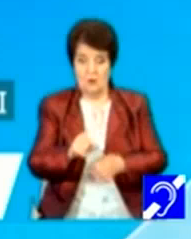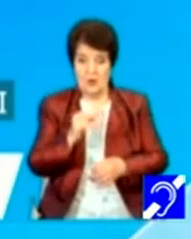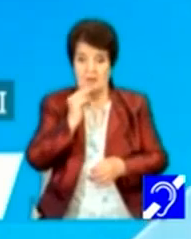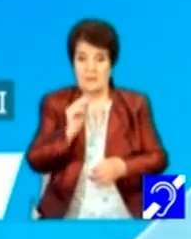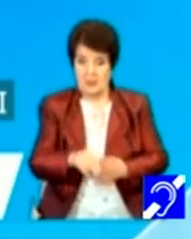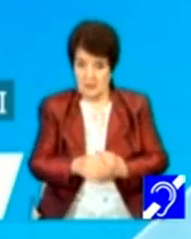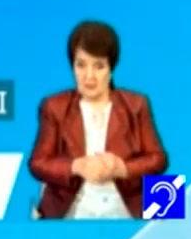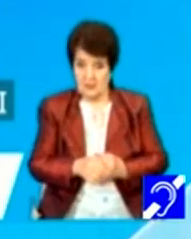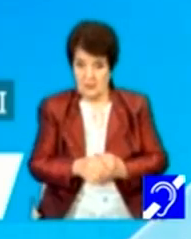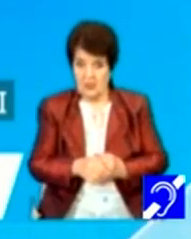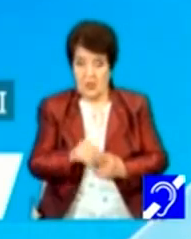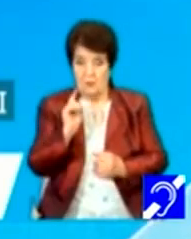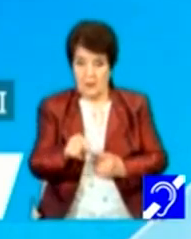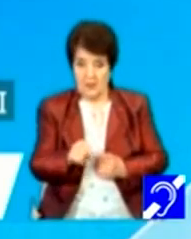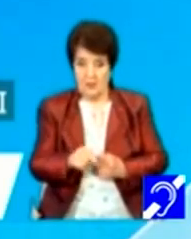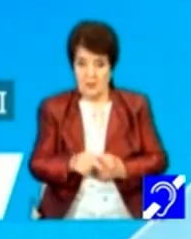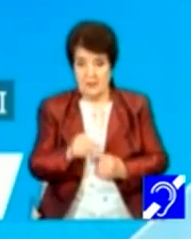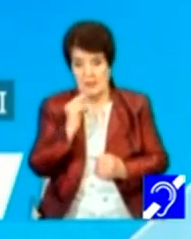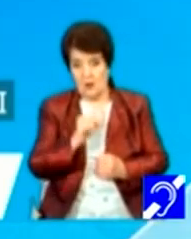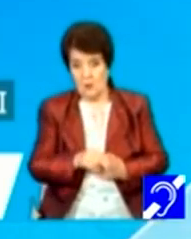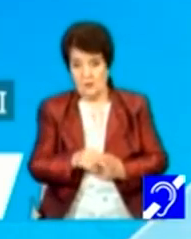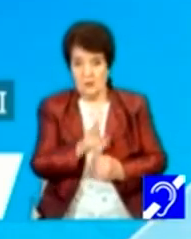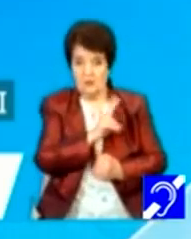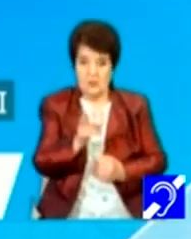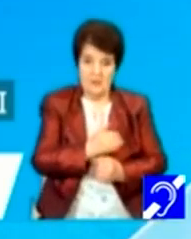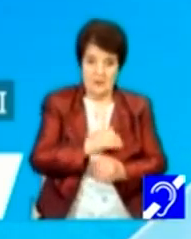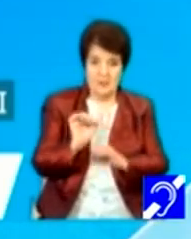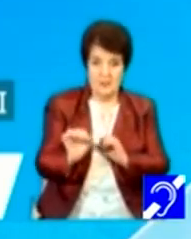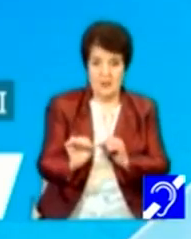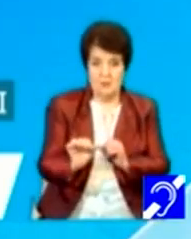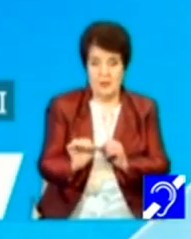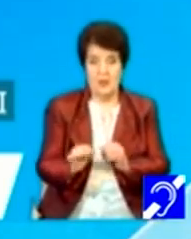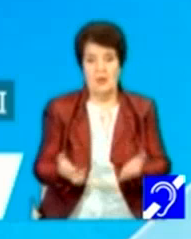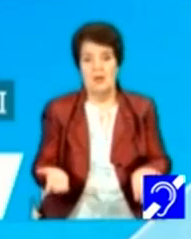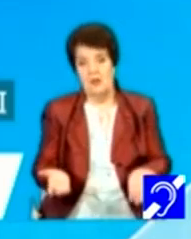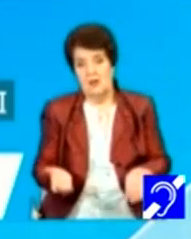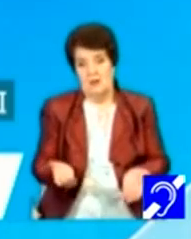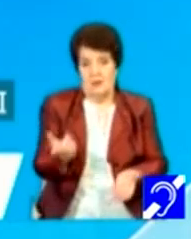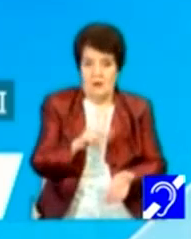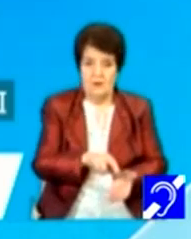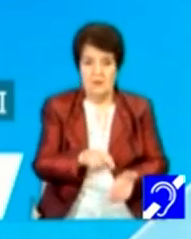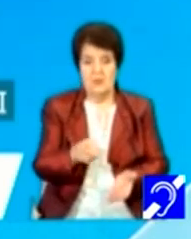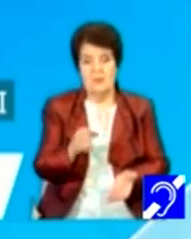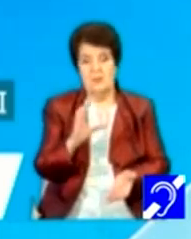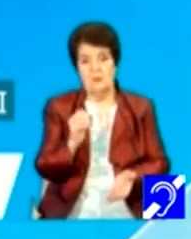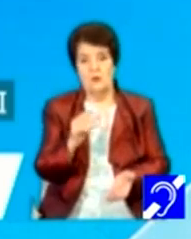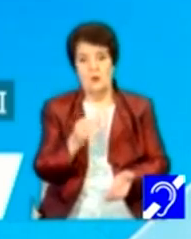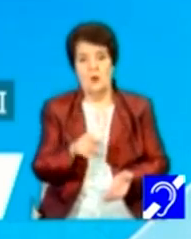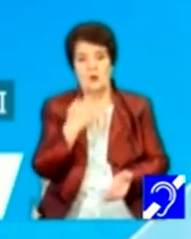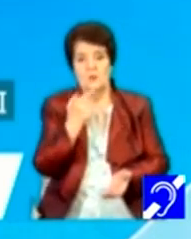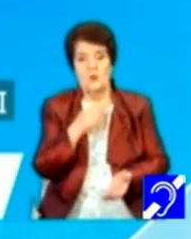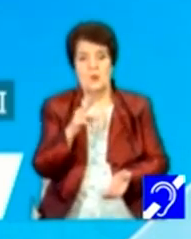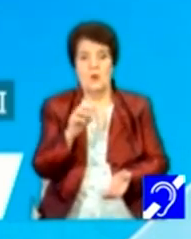acuze, asta e sarcina lor, pentru asta îi plătim, să acuze. Cine vrea să se apere și angajează avocat. Nu, domnilor, au venit domnul Stoianoglu să spună că Platon